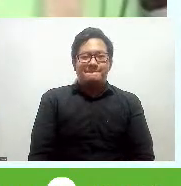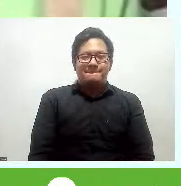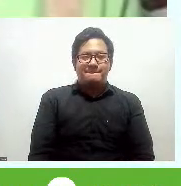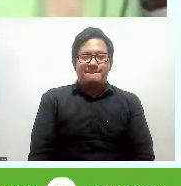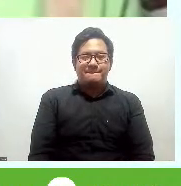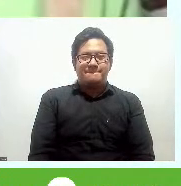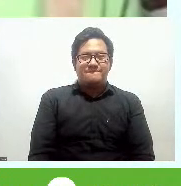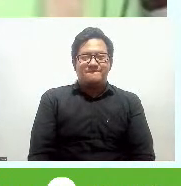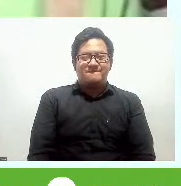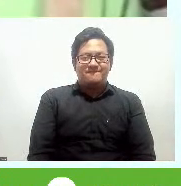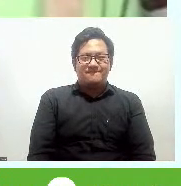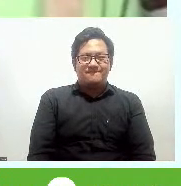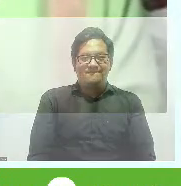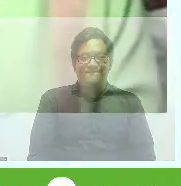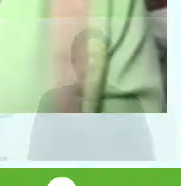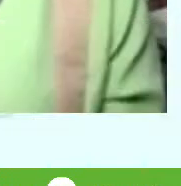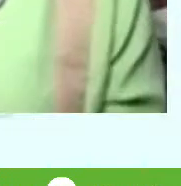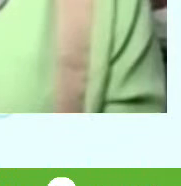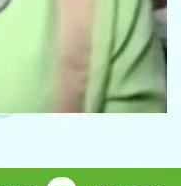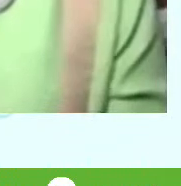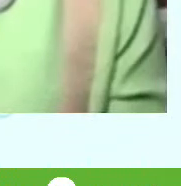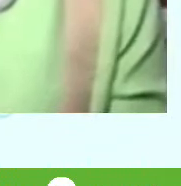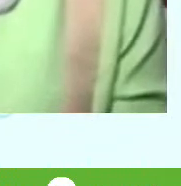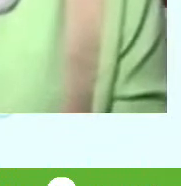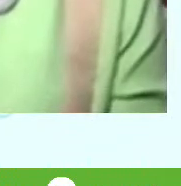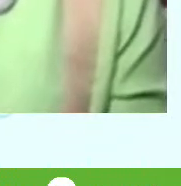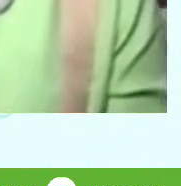123 Yes bebas